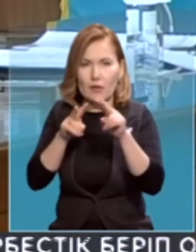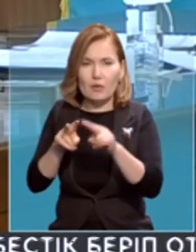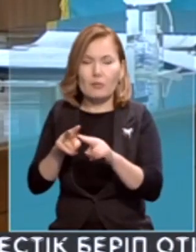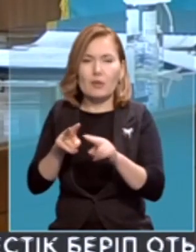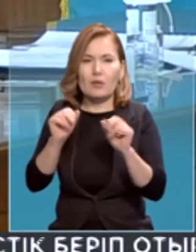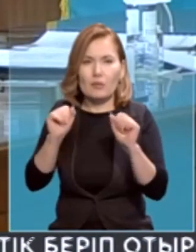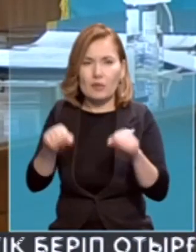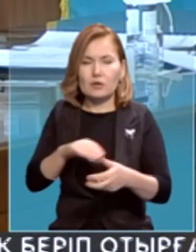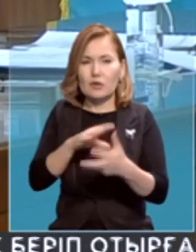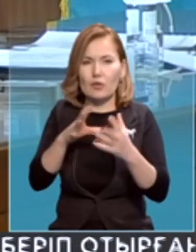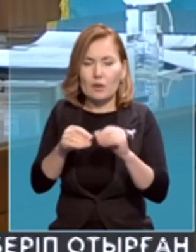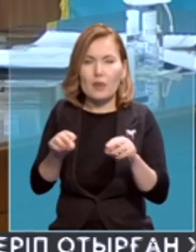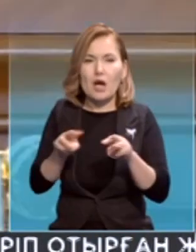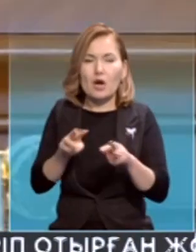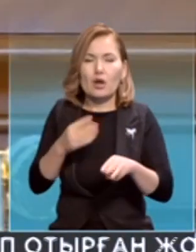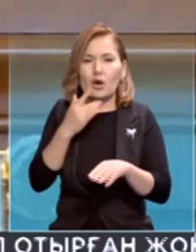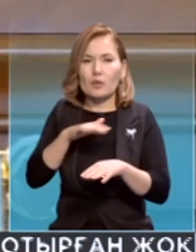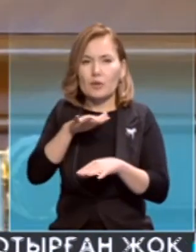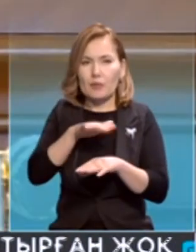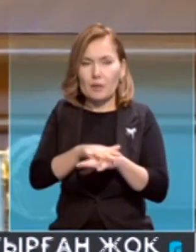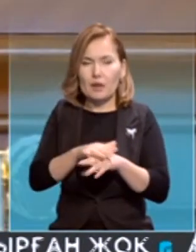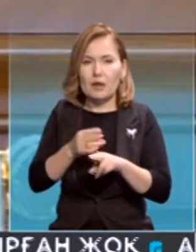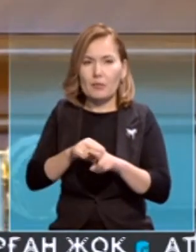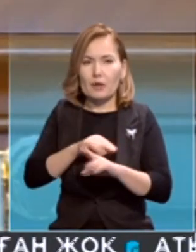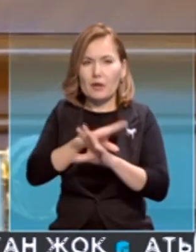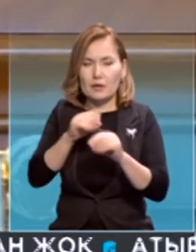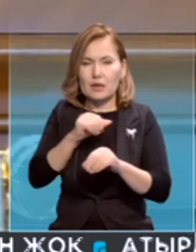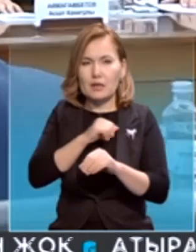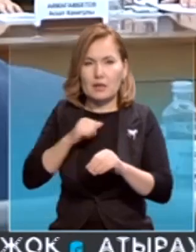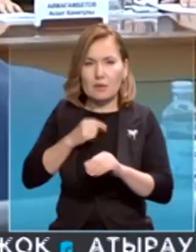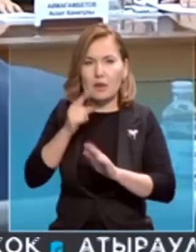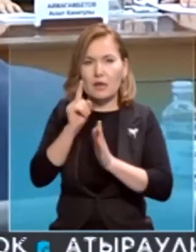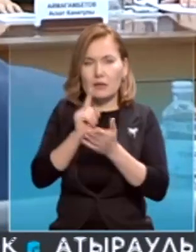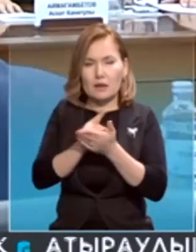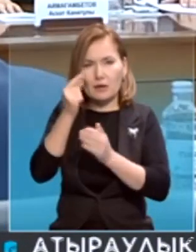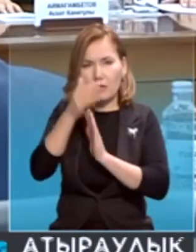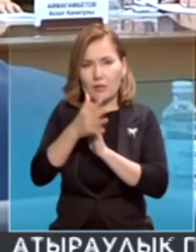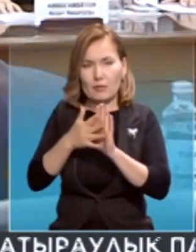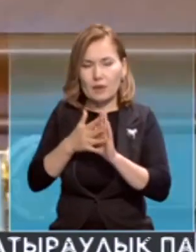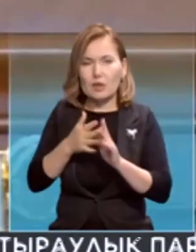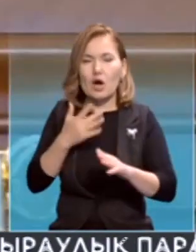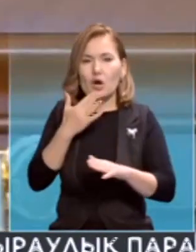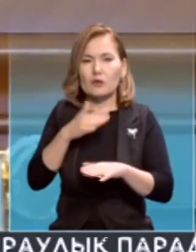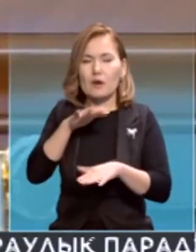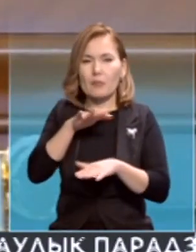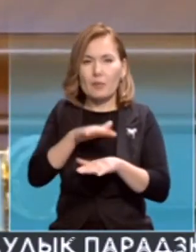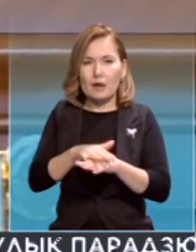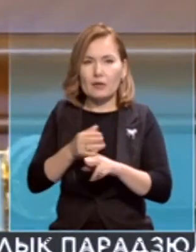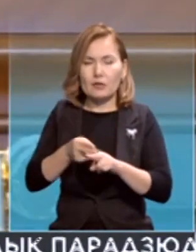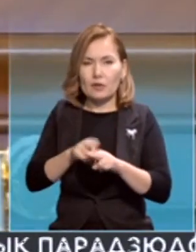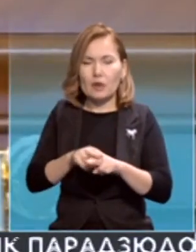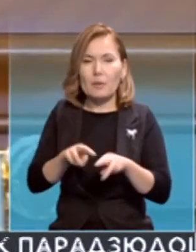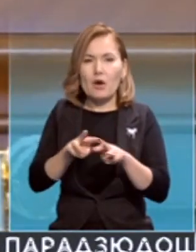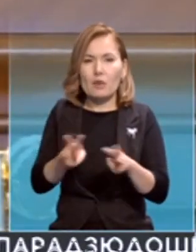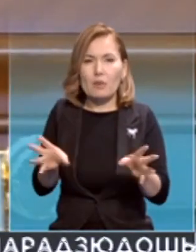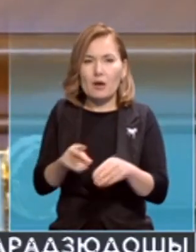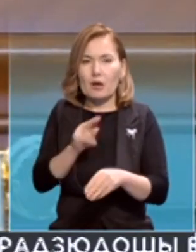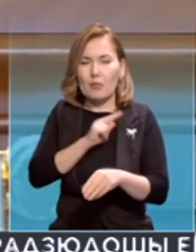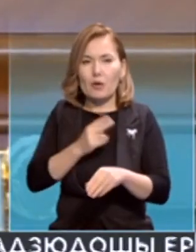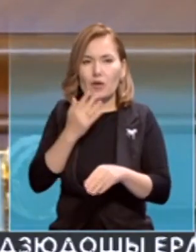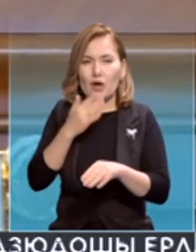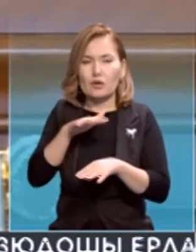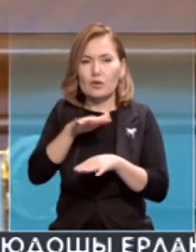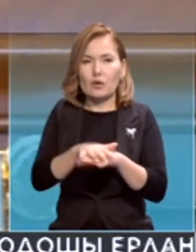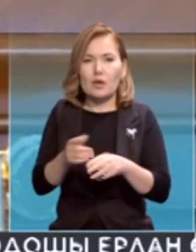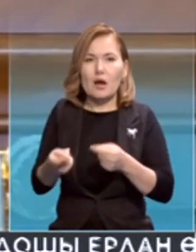bildiredi. Hükümette ulttuk bankte bunu jete tüsünü gerek. Ulttuk bankke hükümetpen birlesip ulttuk